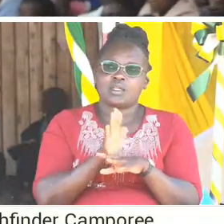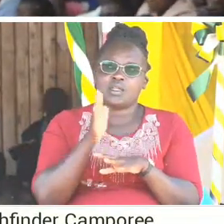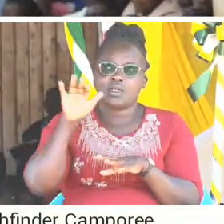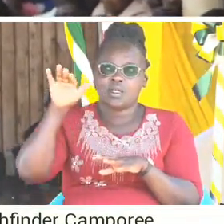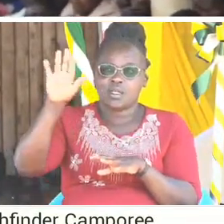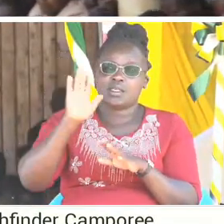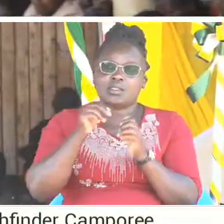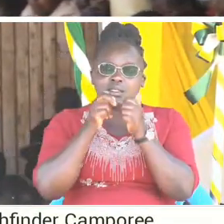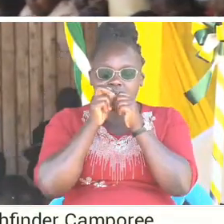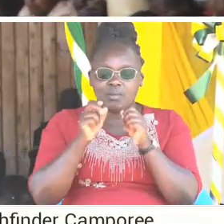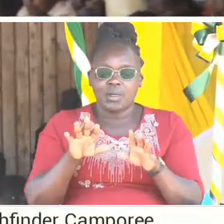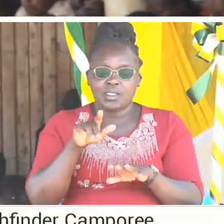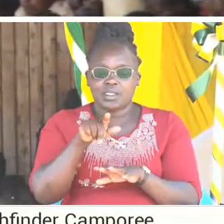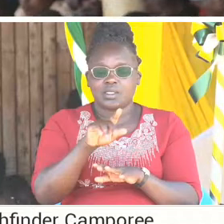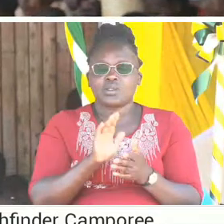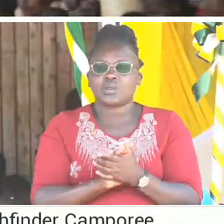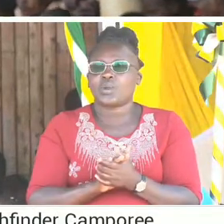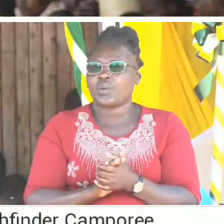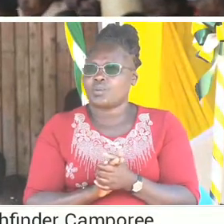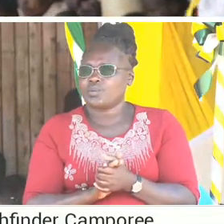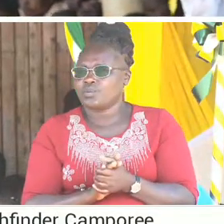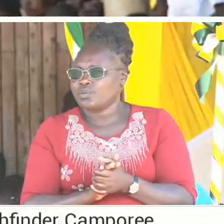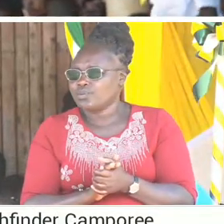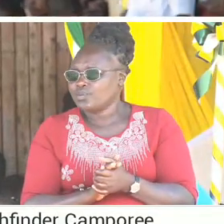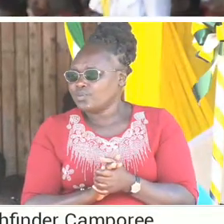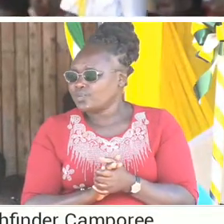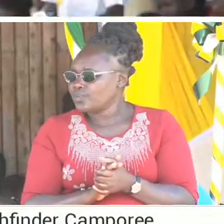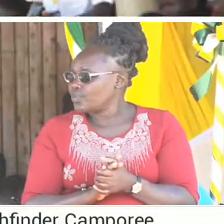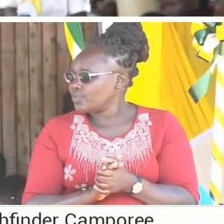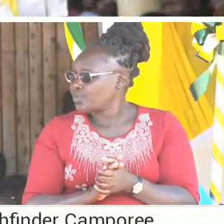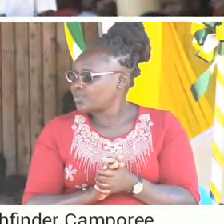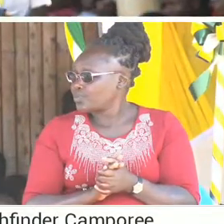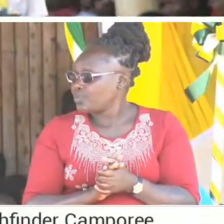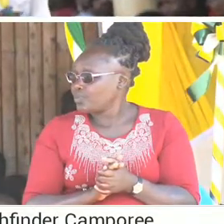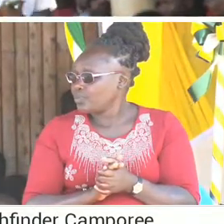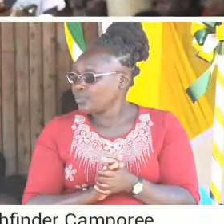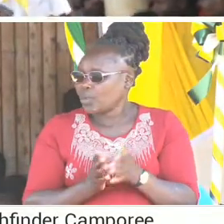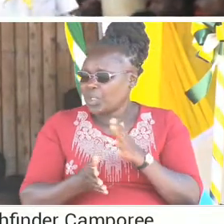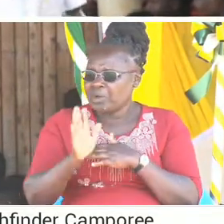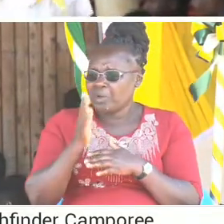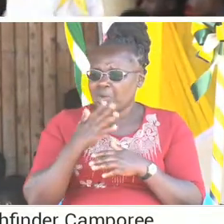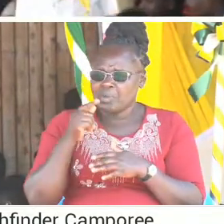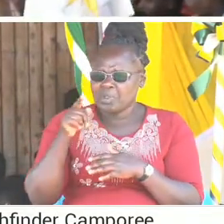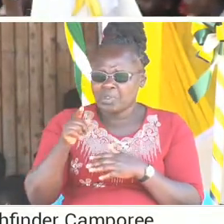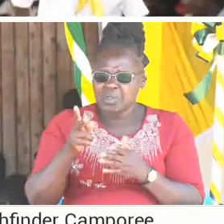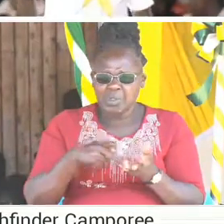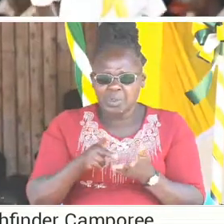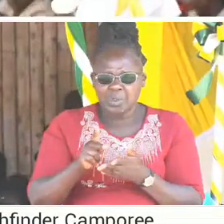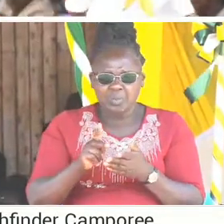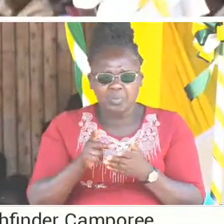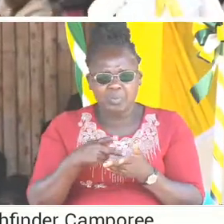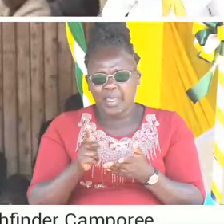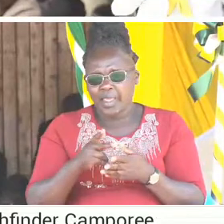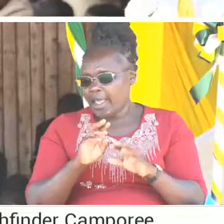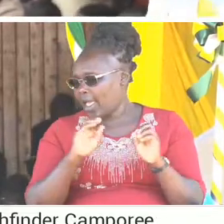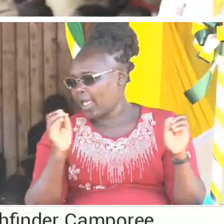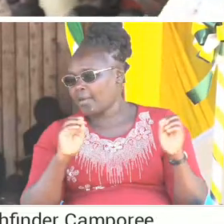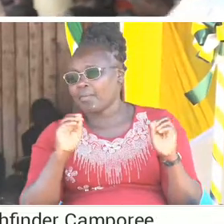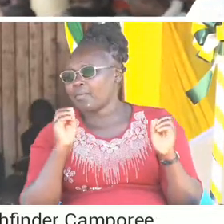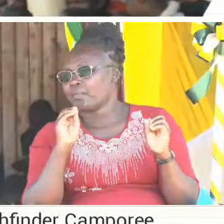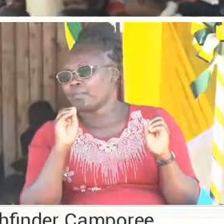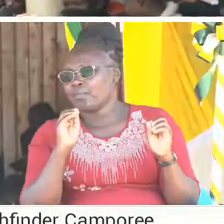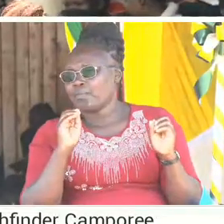Bwana anataka. Yeye hataki umlipe. Hataki uchukue udongo na ukanyage udongo, siyo ukanyage